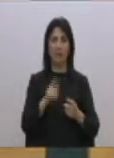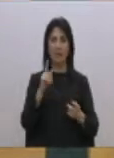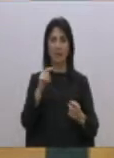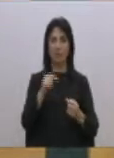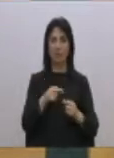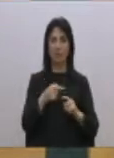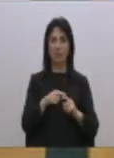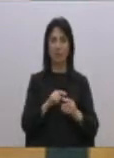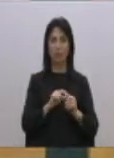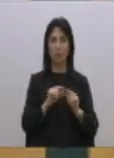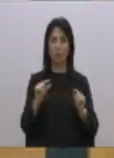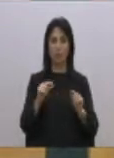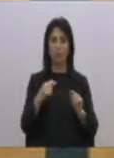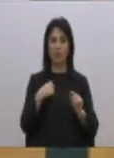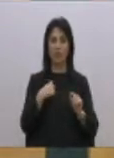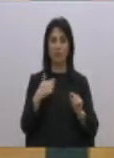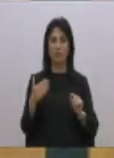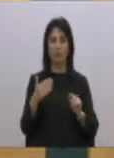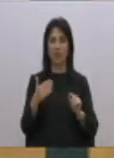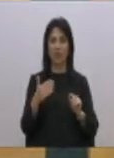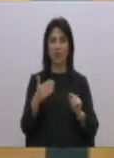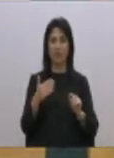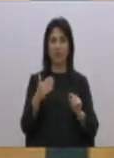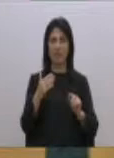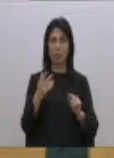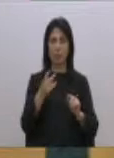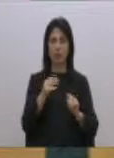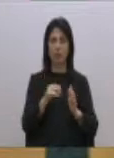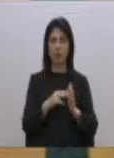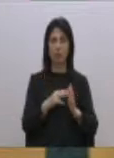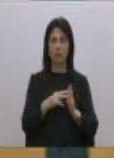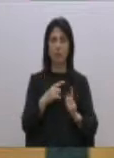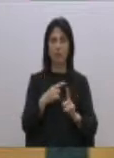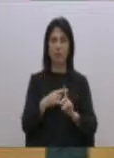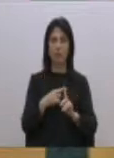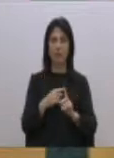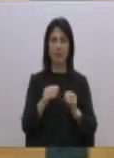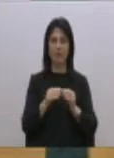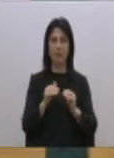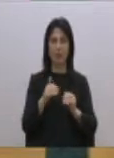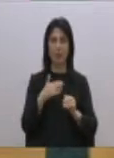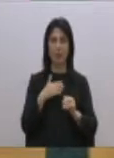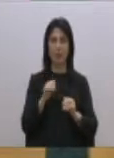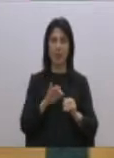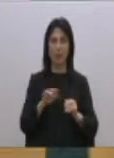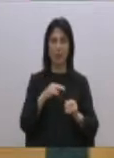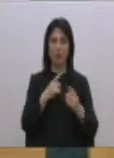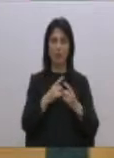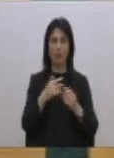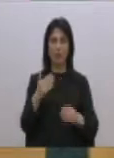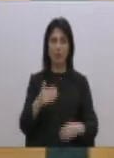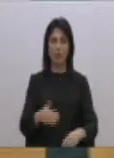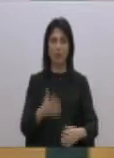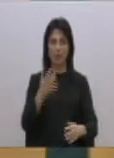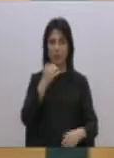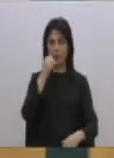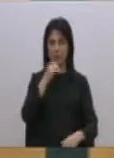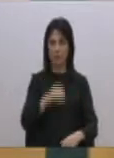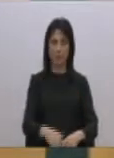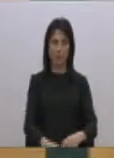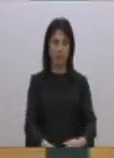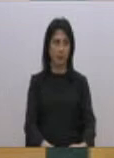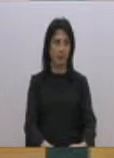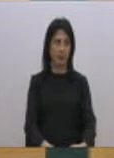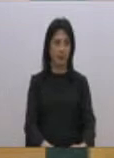შესაბამისად ეს პუნქტი ჩვენი მხრიდან უნდა შეფასდეს ადებითად, ისევე როგორც ჩვენი ევროპელი კოლეგების მხრიდან. დიდი მადლობა.